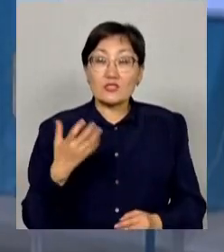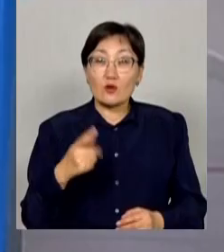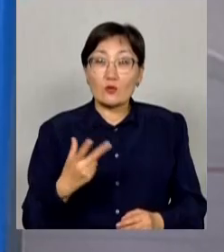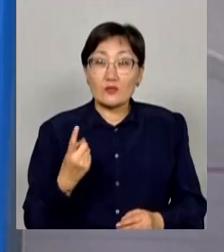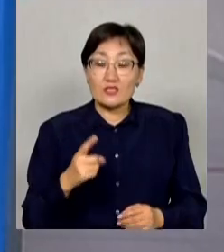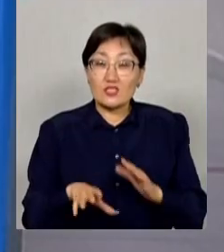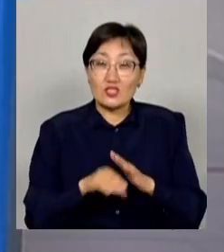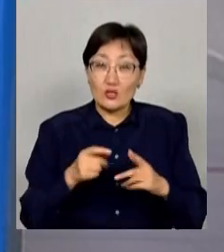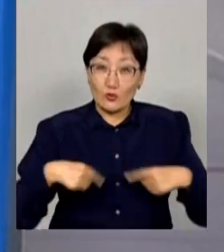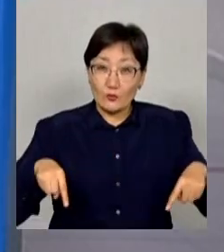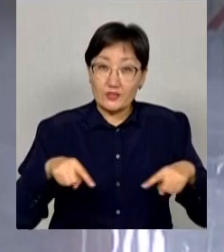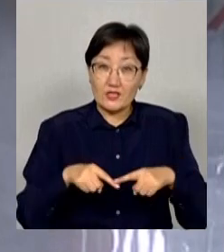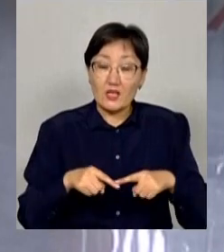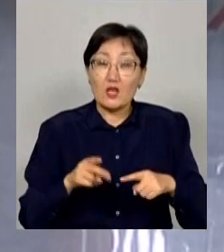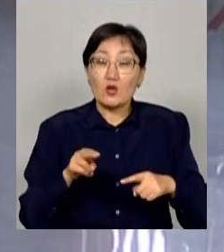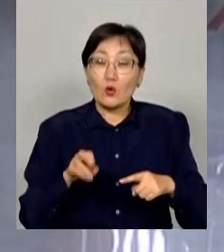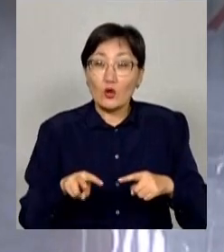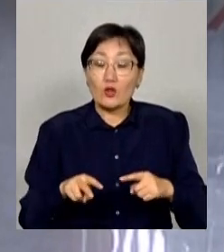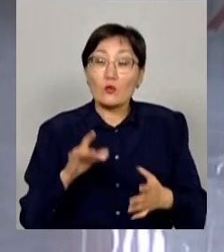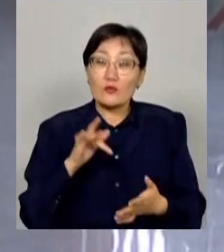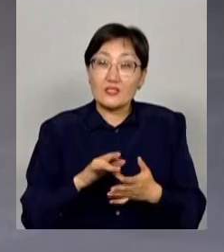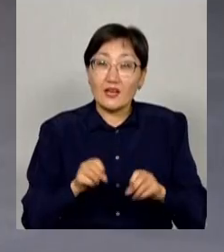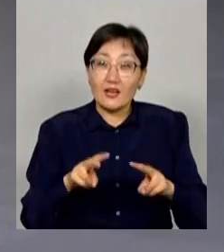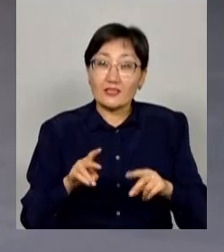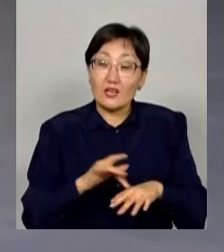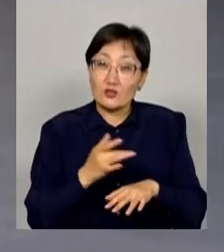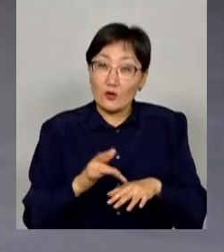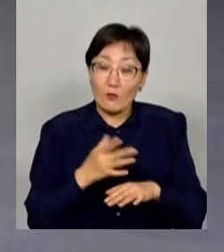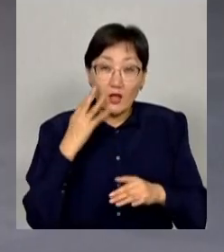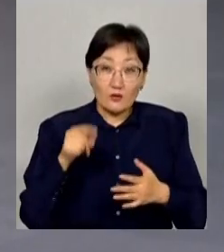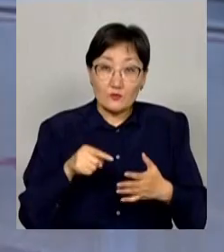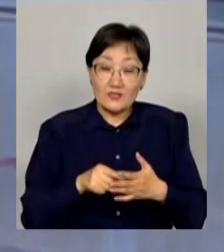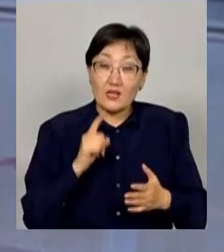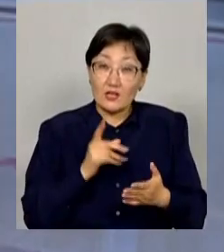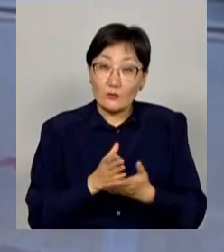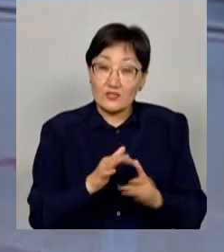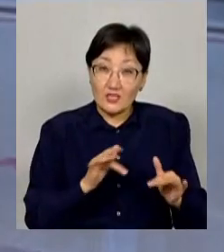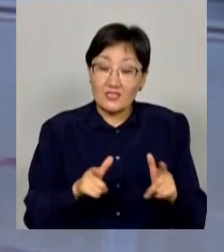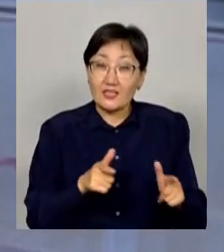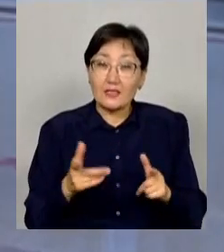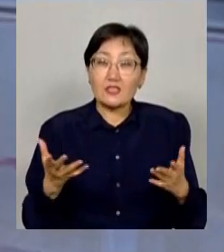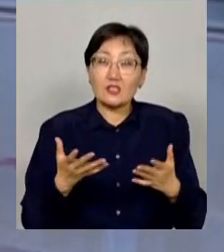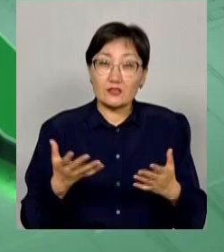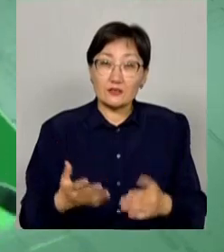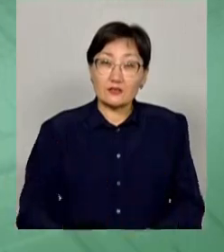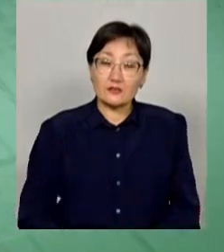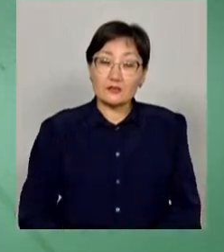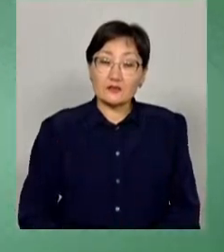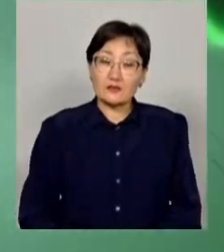531 сайлау учаскесі, қол орталық пен арнайы сервистер. Алматы қаласының саяси науқанға дайындығы қалай.